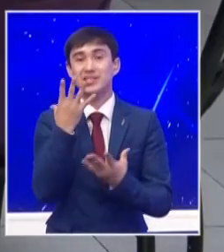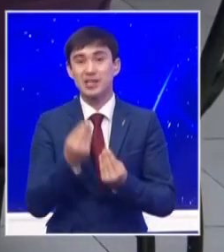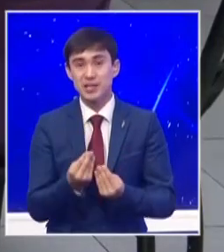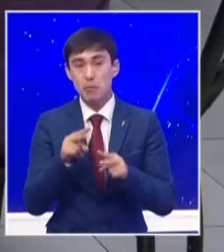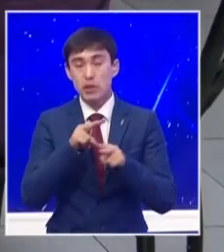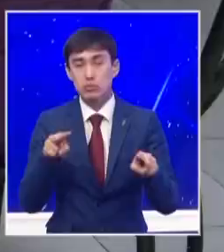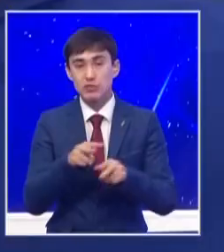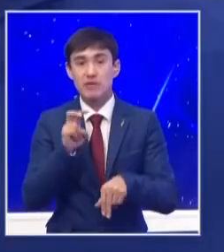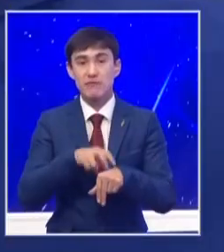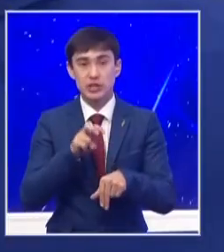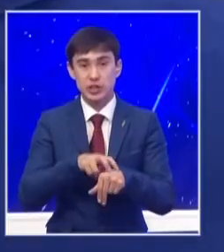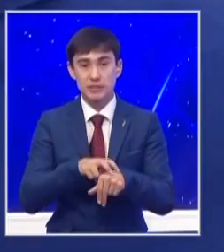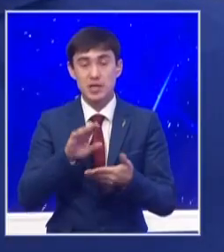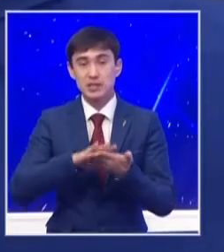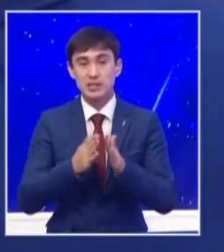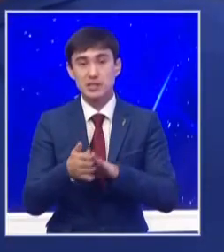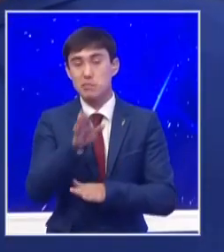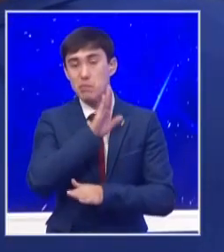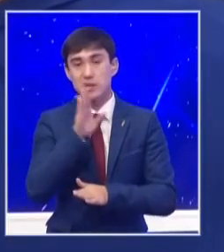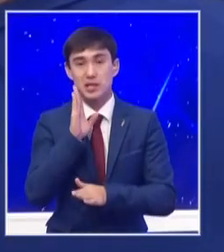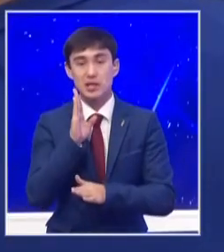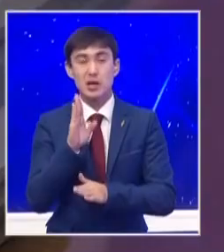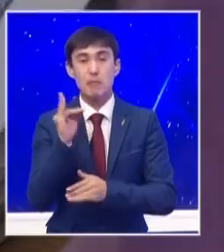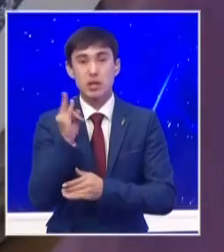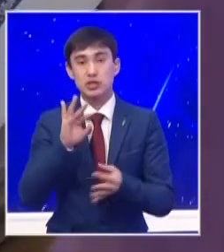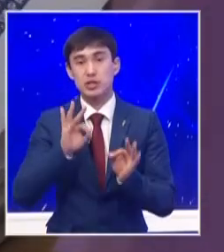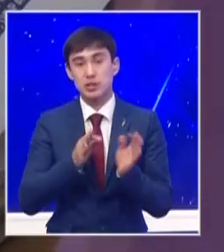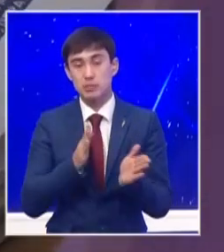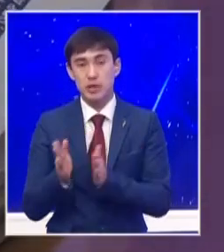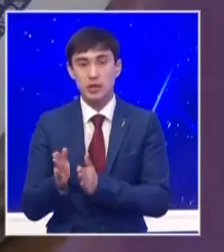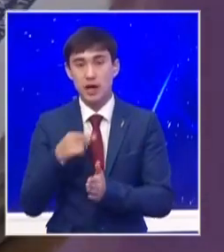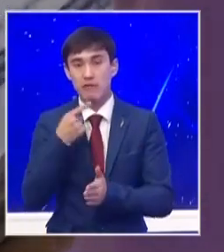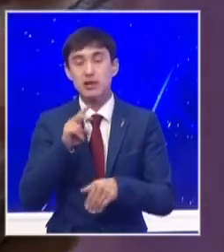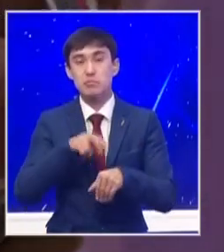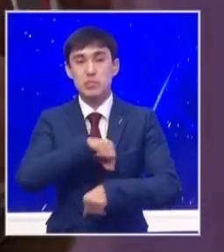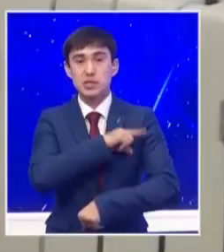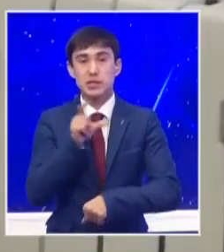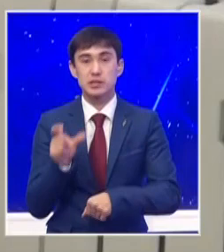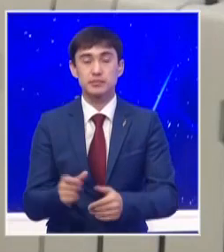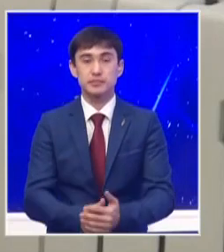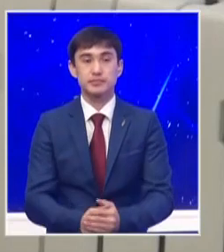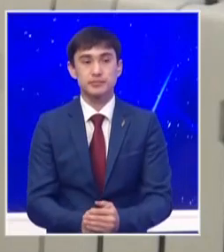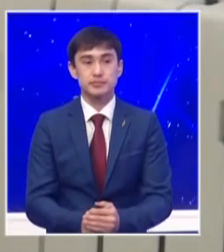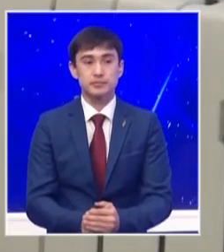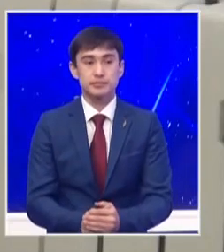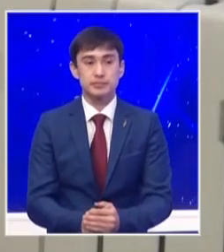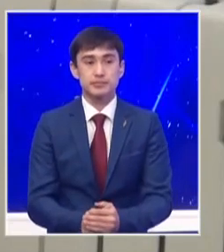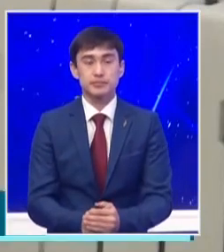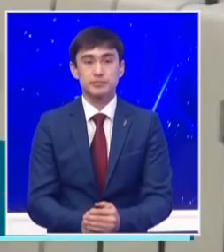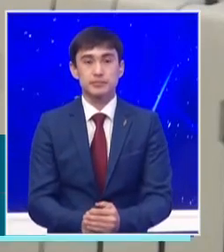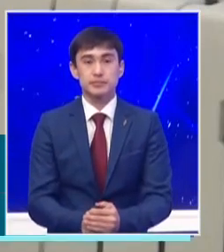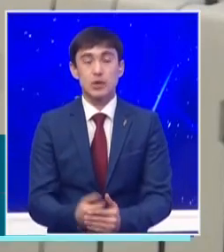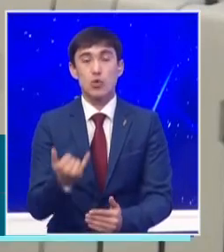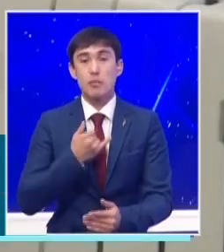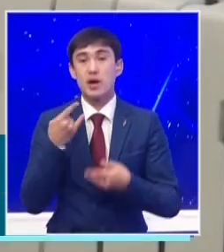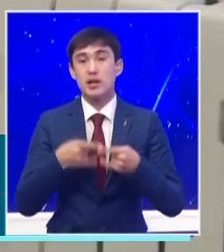под наблюдением врачей состояние матери и малышки удовлетворительные говорят медики